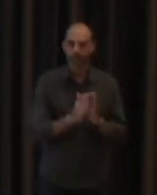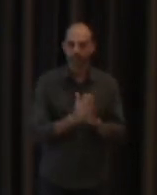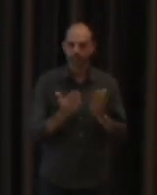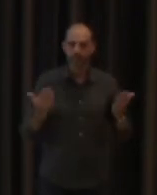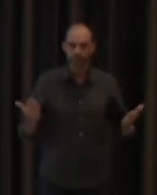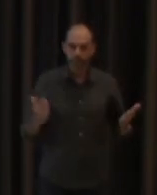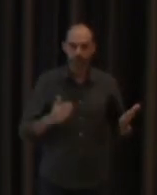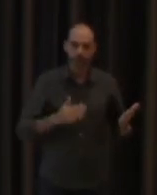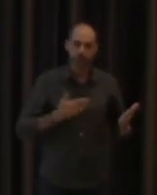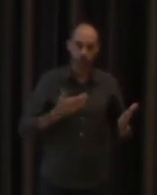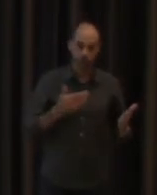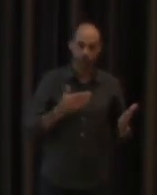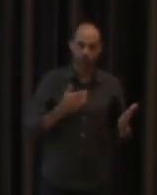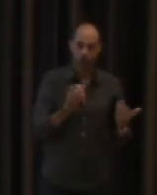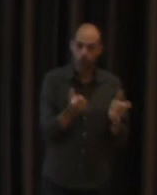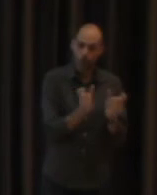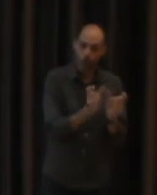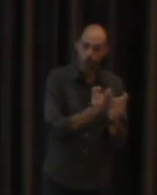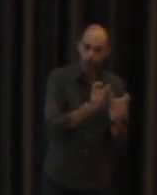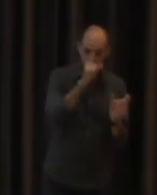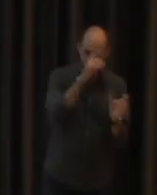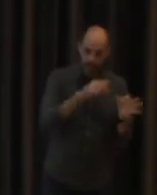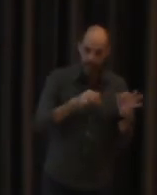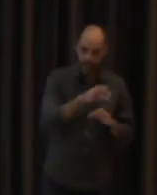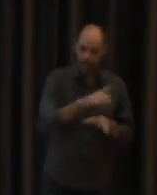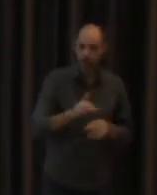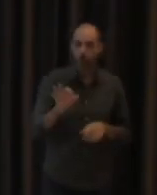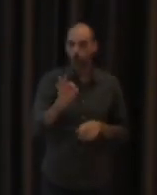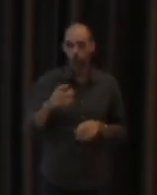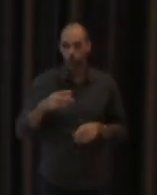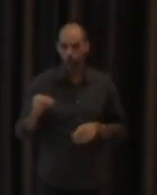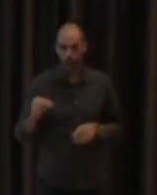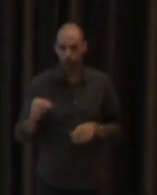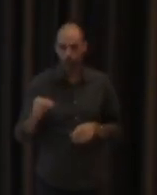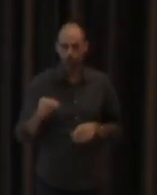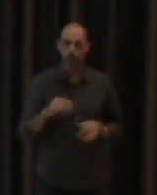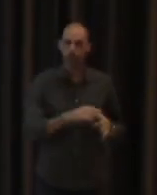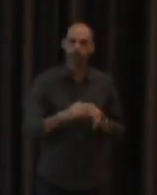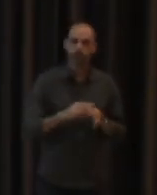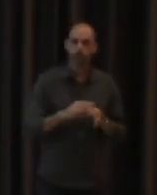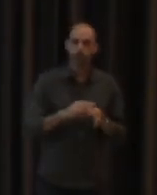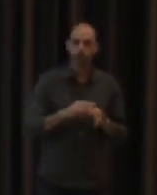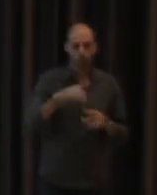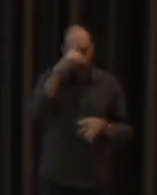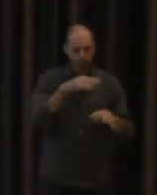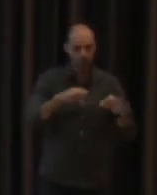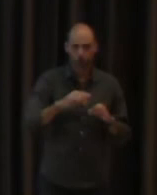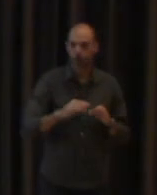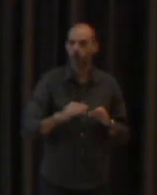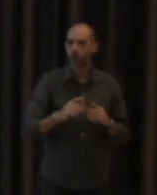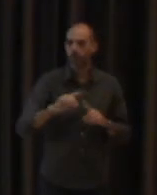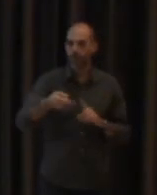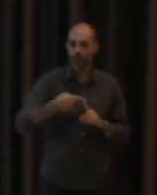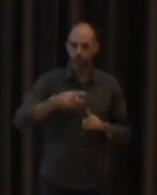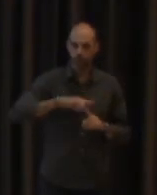ser pronominals o no pronominals. Els pronominals apareixen amb un pronom recíproc i són, en